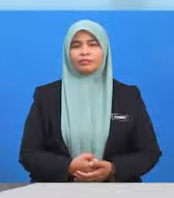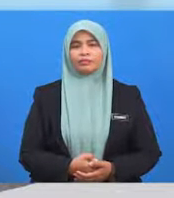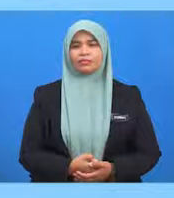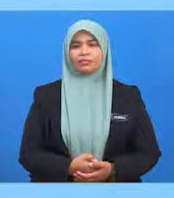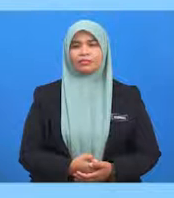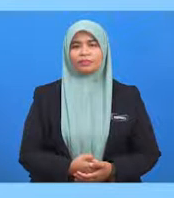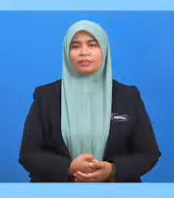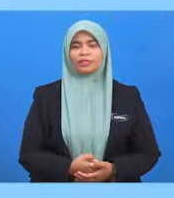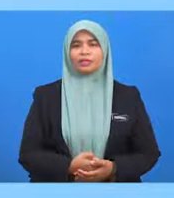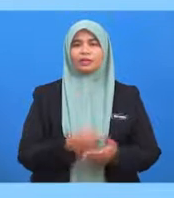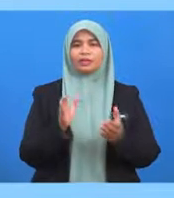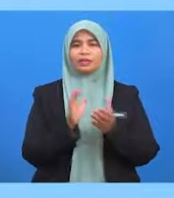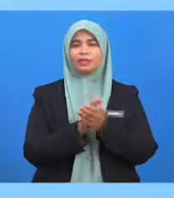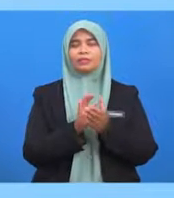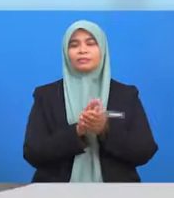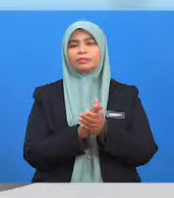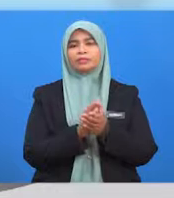tepukkan,